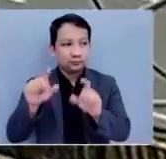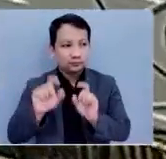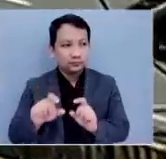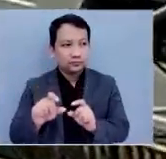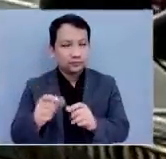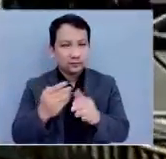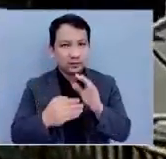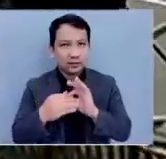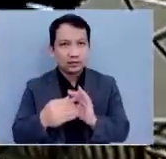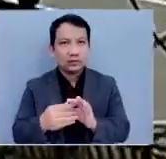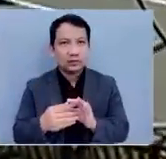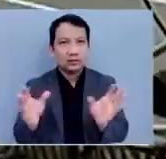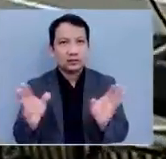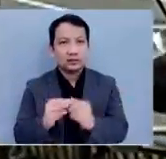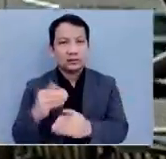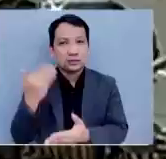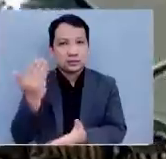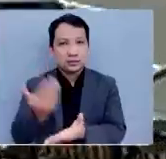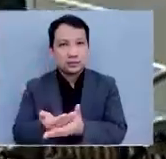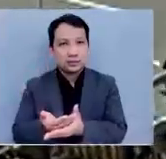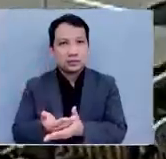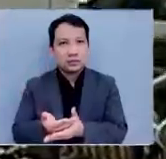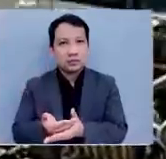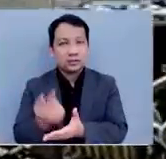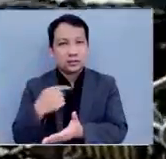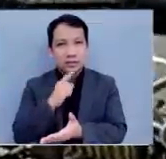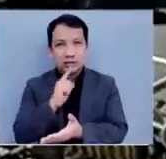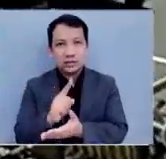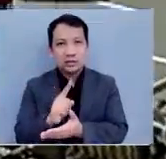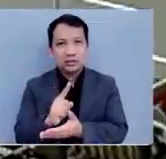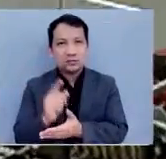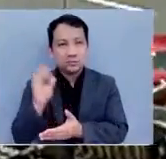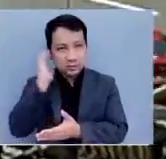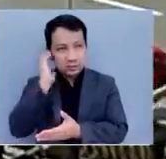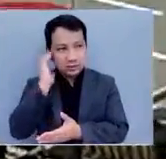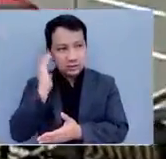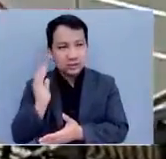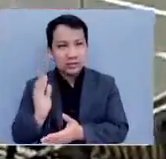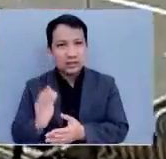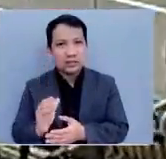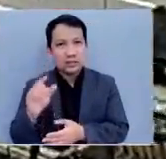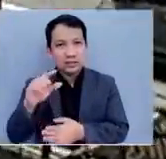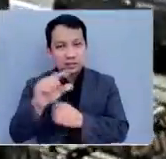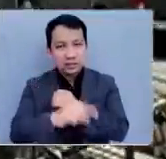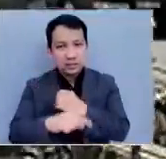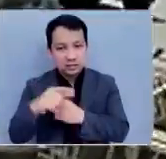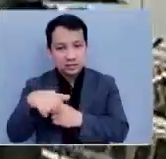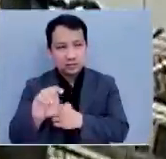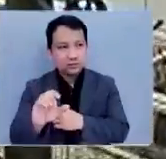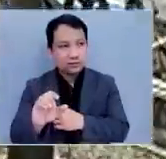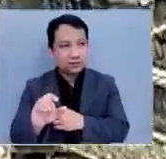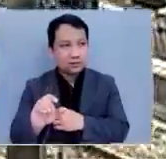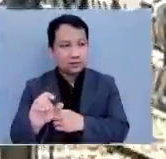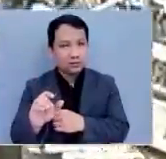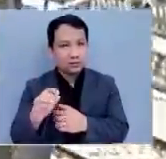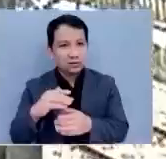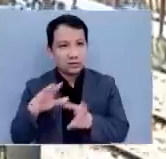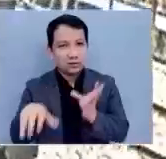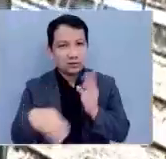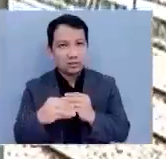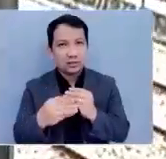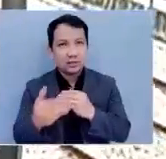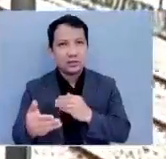patungong Shaw Boulevard hanggang makarating kayo ng Ortigas at Cubao sa Quezon City. At yan muna ang latest mula dito